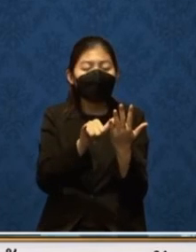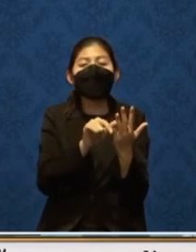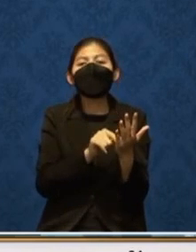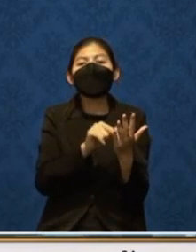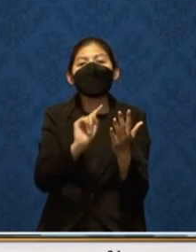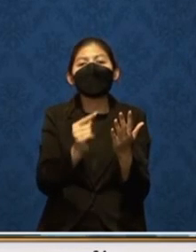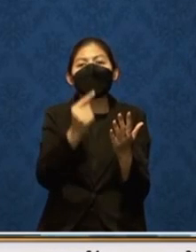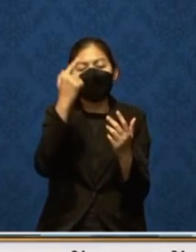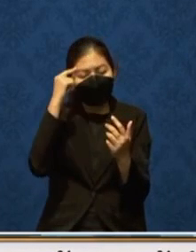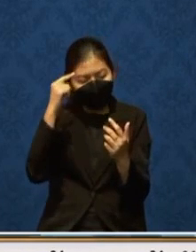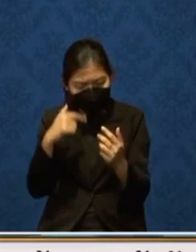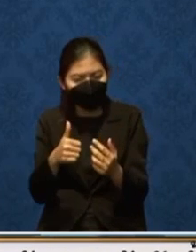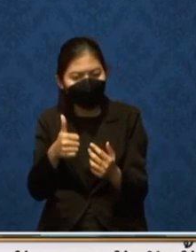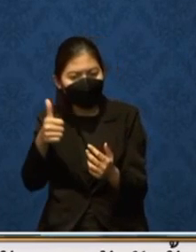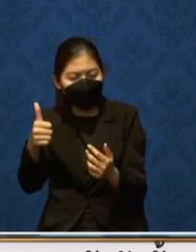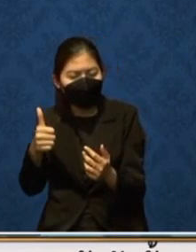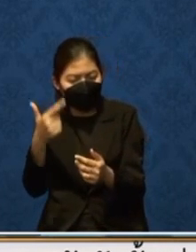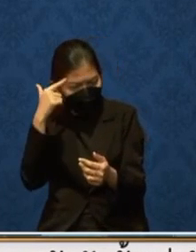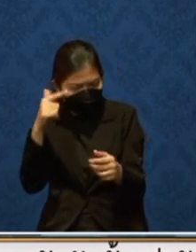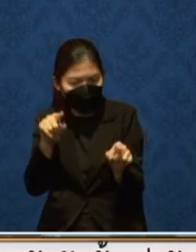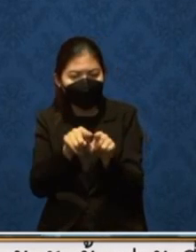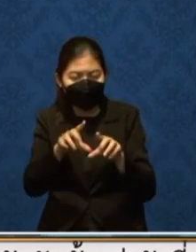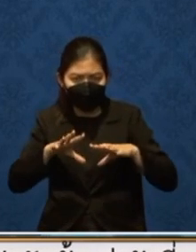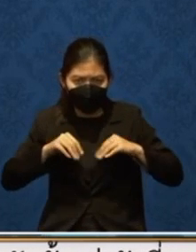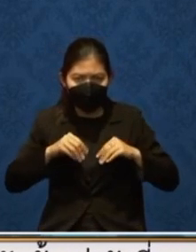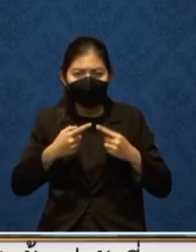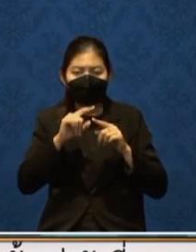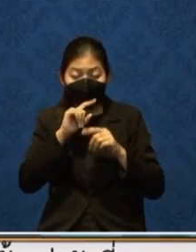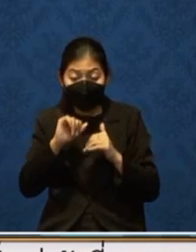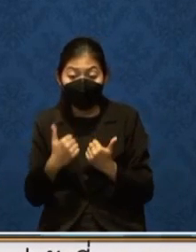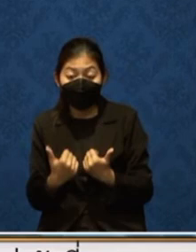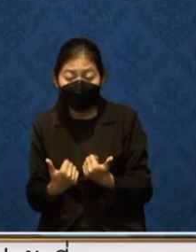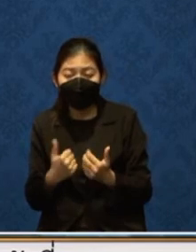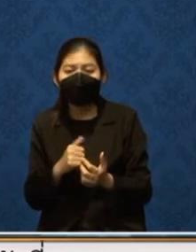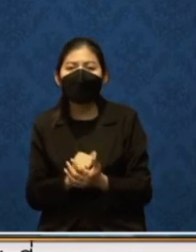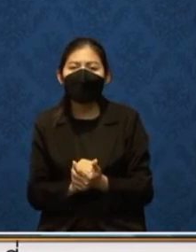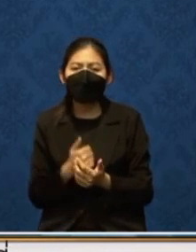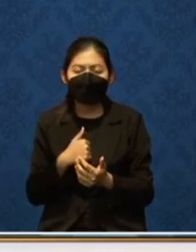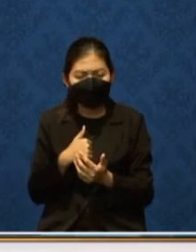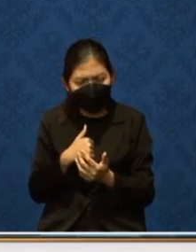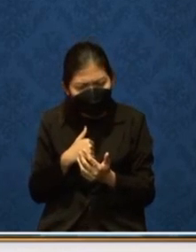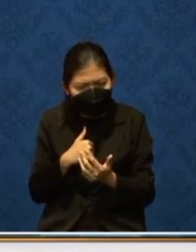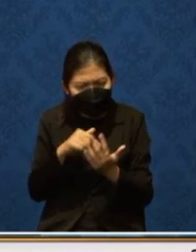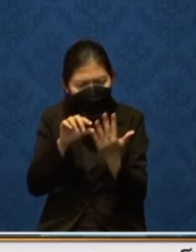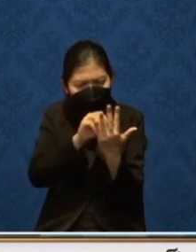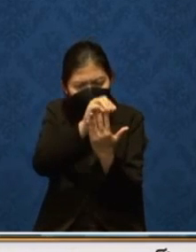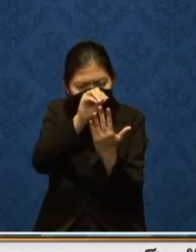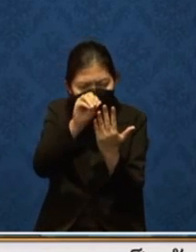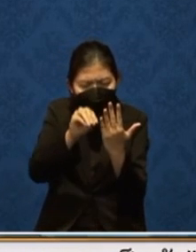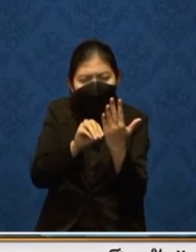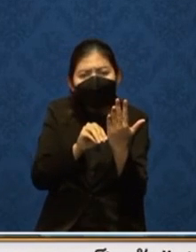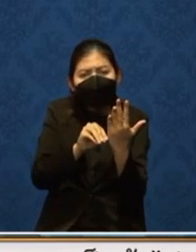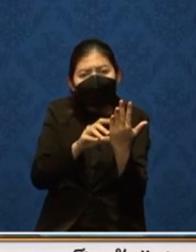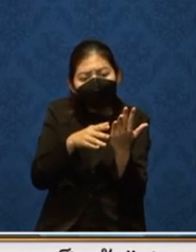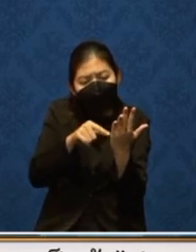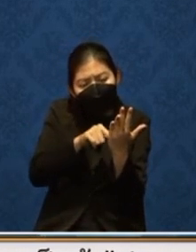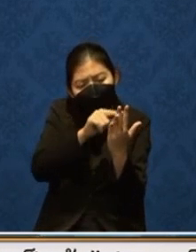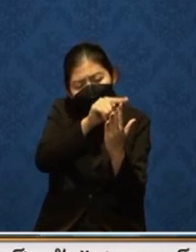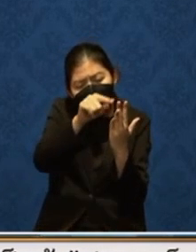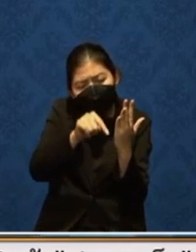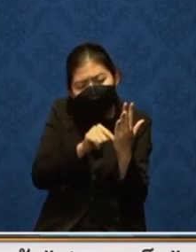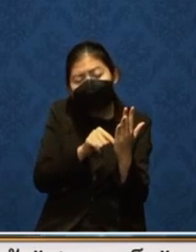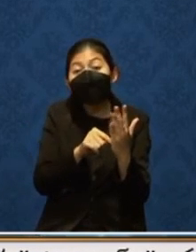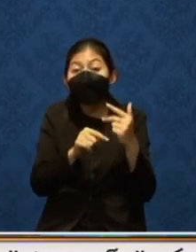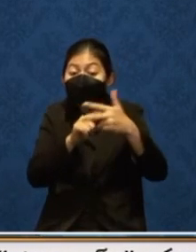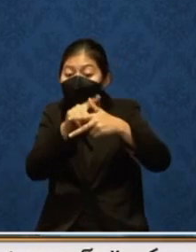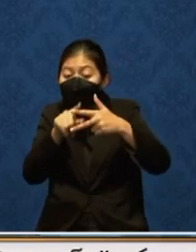ผมเห็นด้วยเป็นส่งทดีแต่สิ่ททานกำลงทำก็คือการขยับแนวขยับแนวเพื่อสรางสามส่